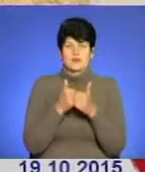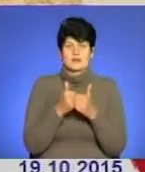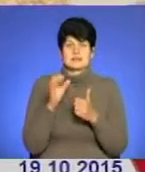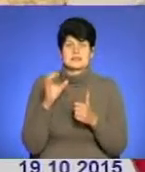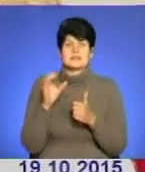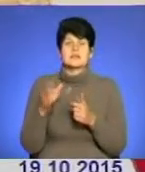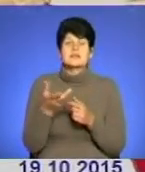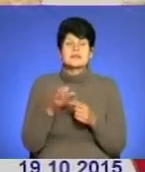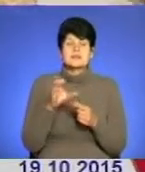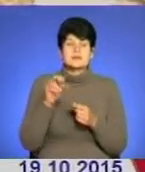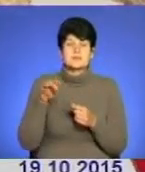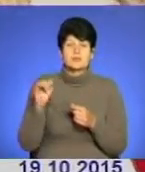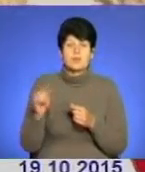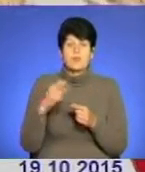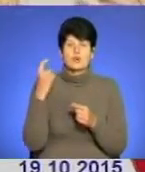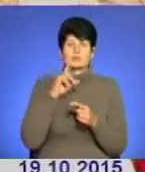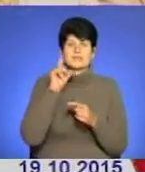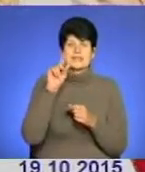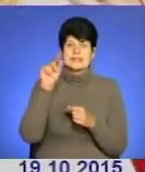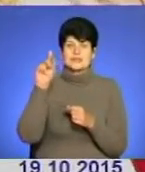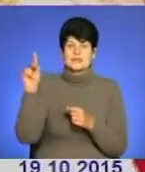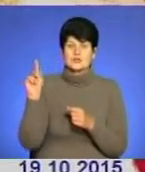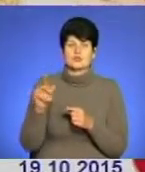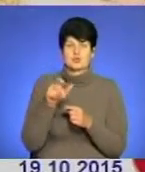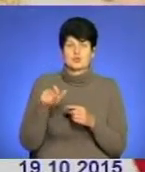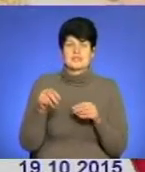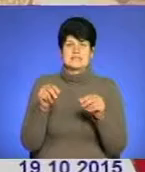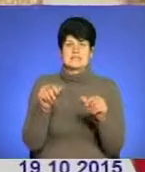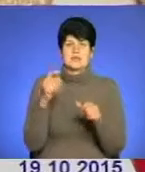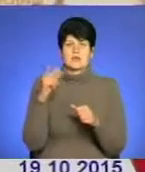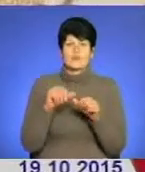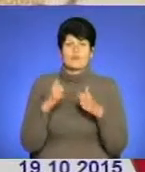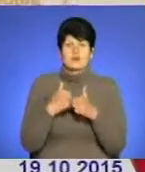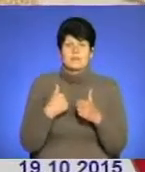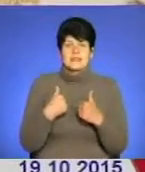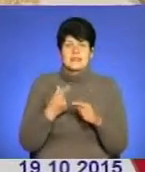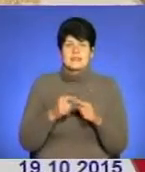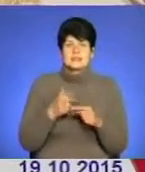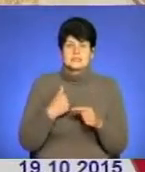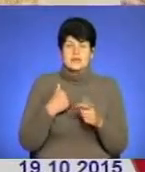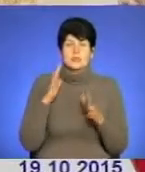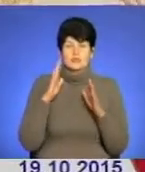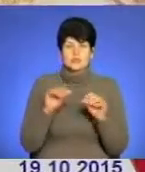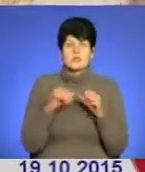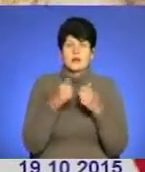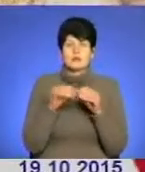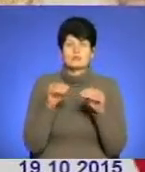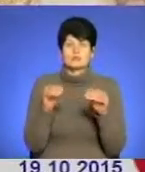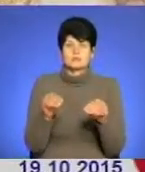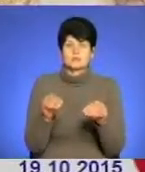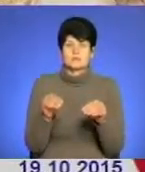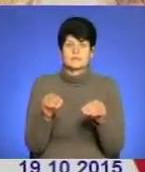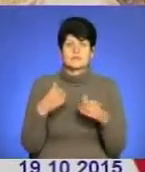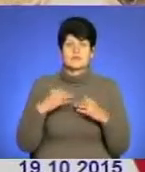за барки, Семенюк по колгоспу, їдь по людях, щоб люди, акціонери, сіяли буряк. Оце мене, оце. Як буде посійний буряк, ми